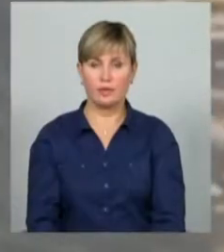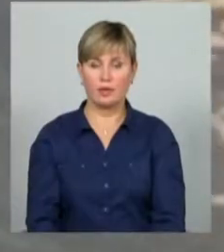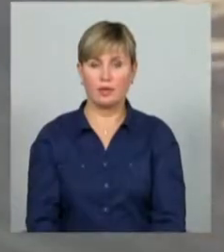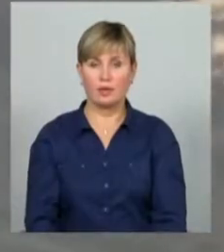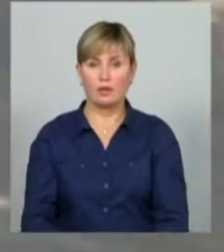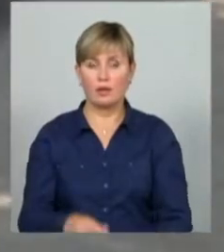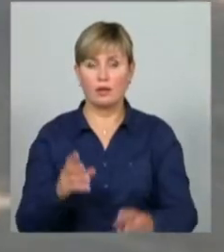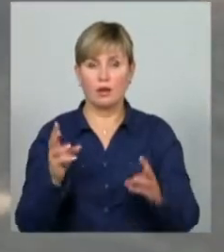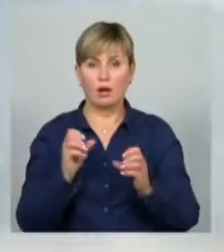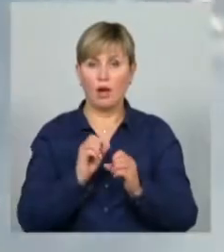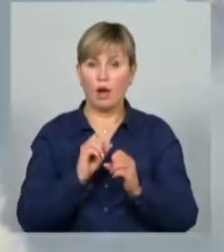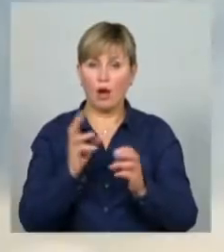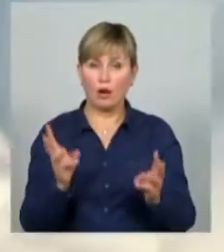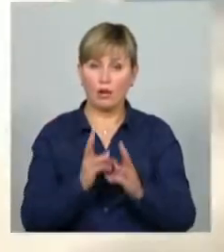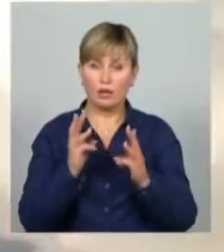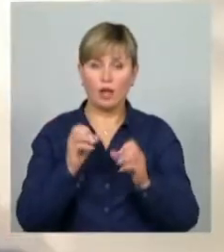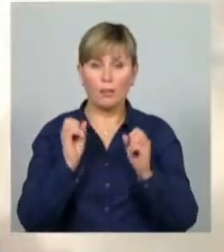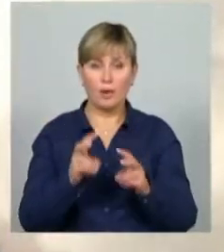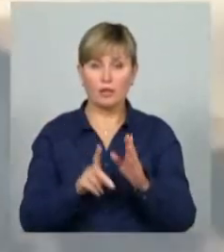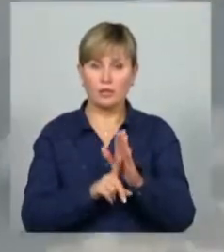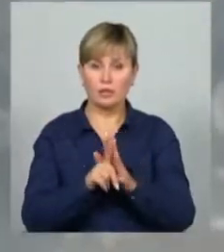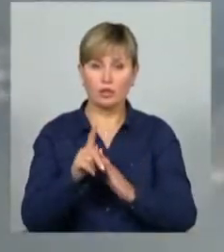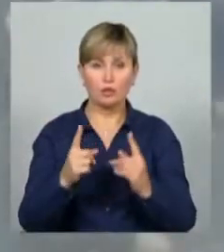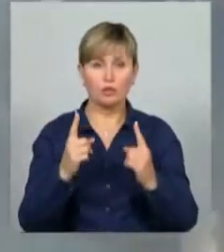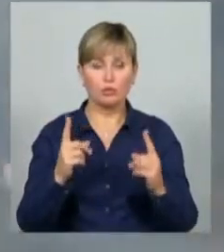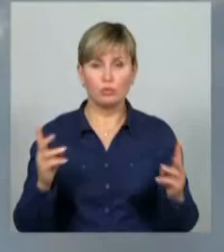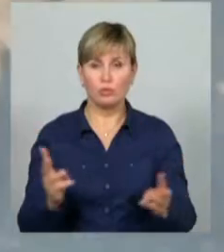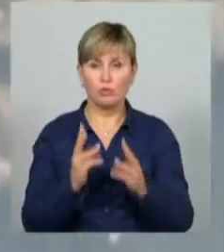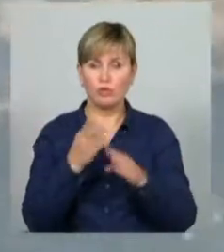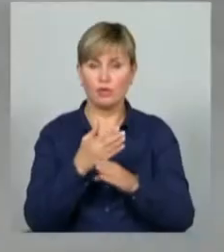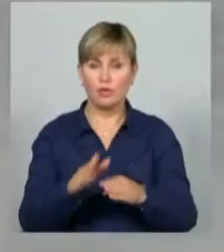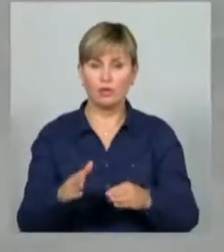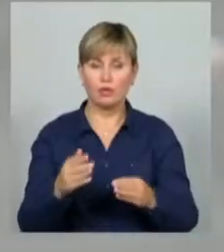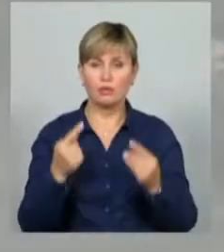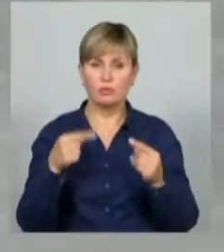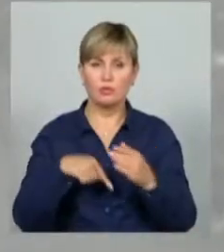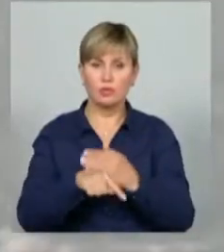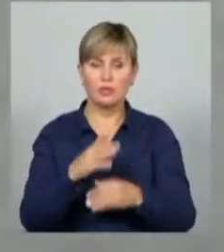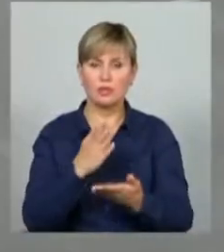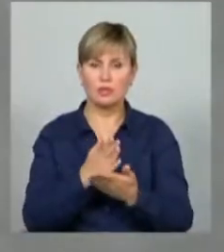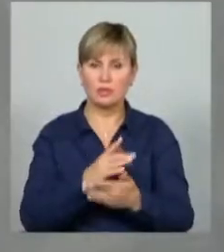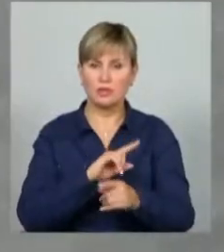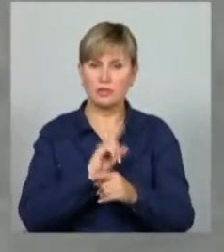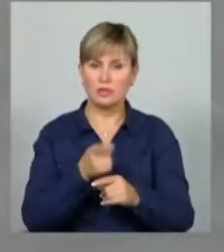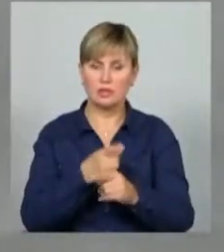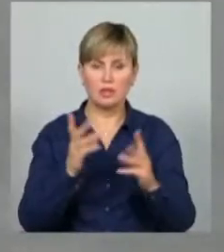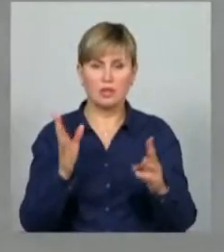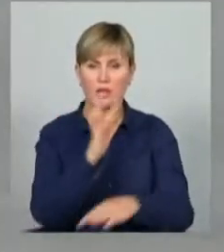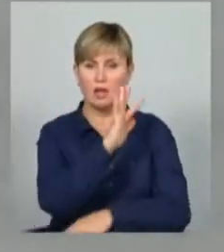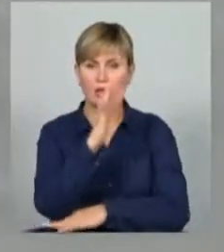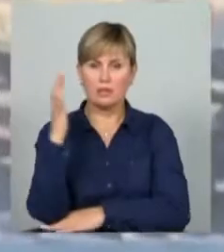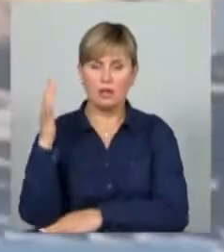Огнеопасный сезон в Казахстане начался с крупных природных пожаров. В отдельных регионах горят сухостои и полыхают леса. О